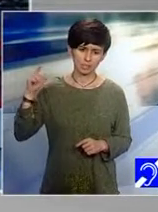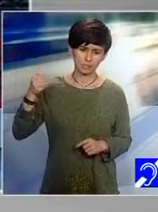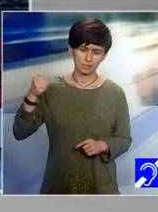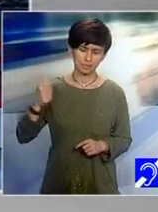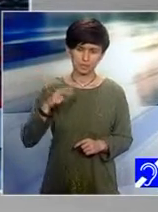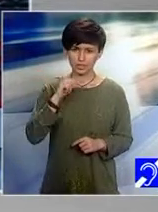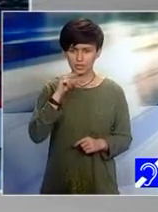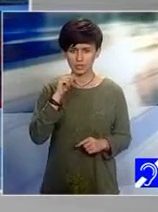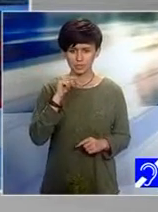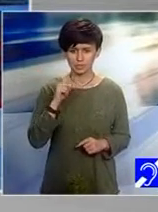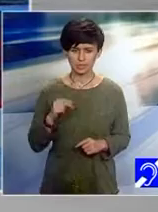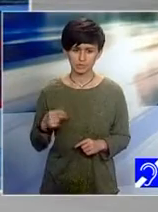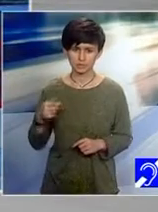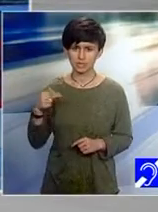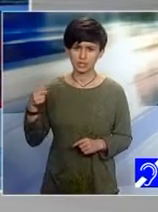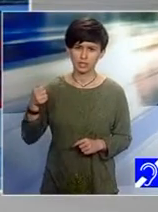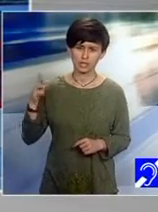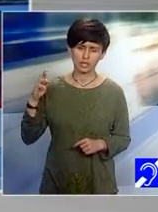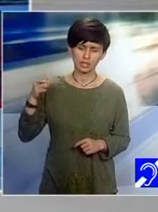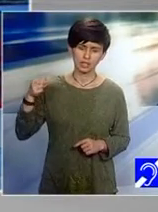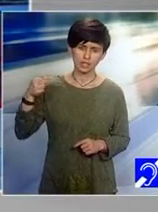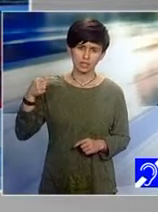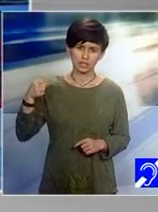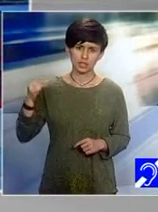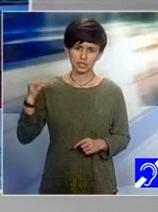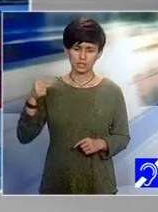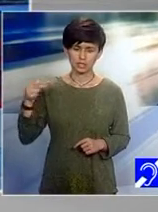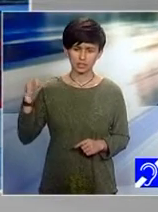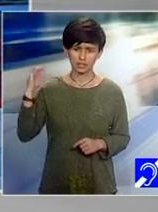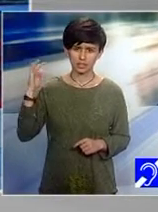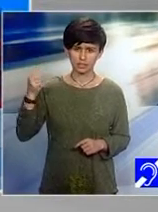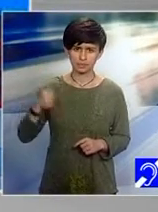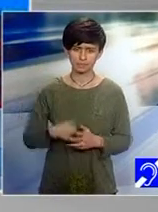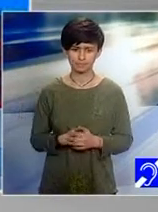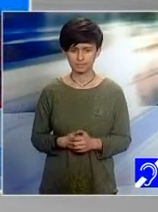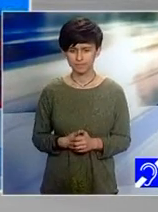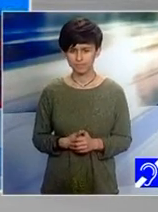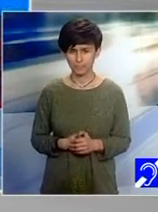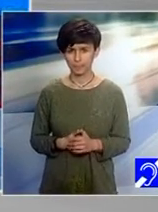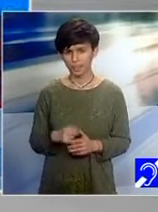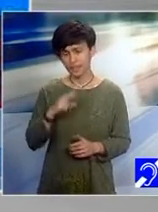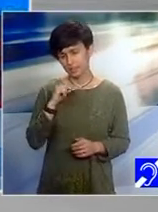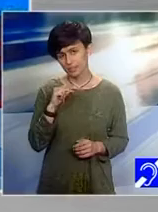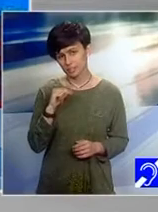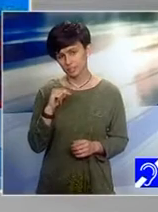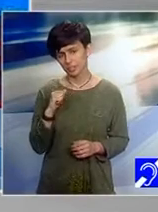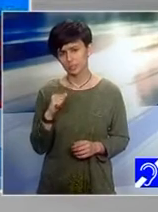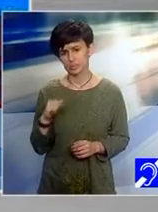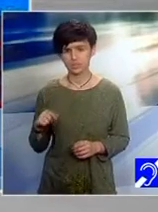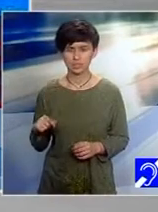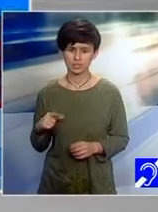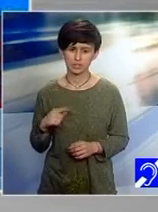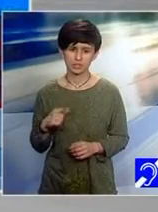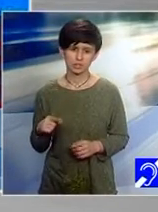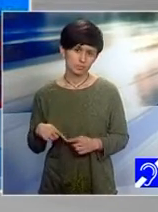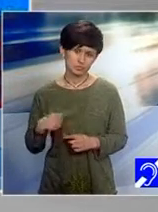despre Gheorgheni Harghita, vorbim despre frumoasa tot din Harghita, vorbim despre, vine imediat